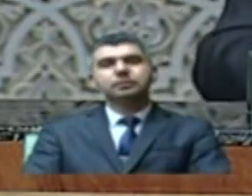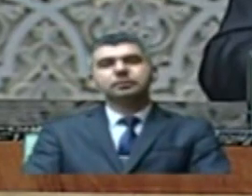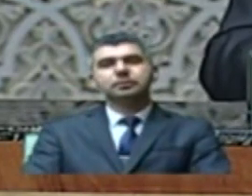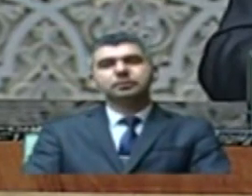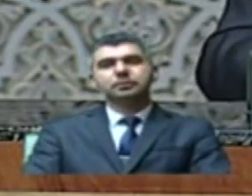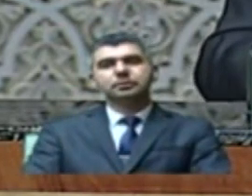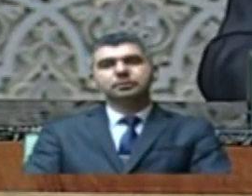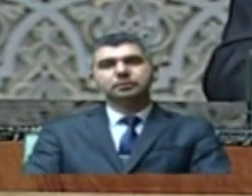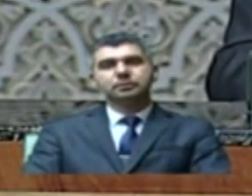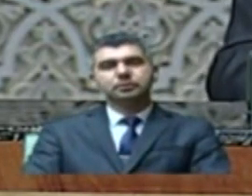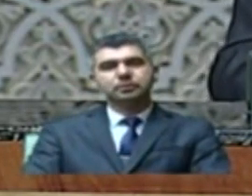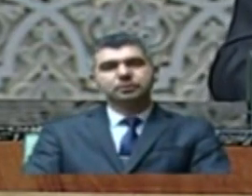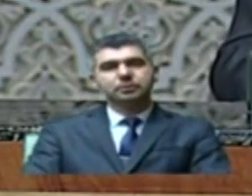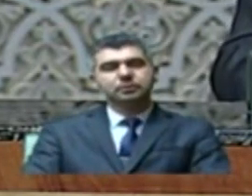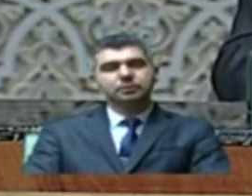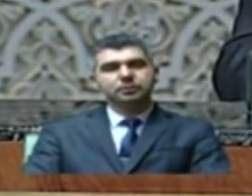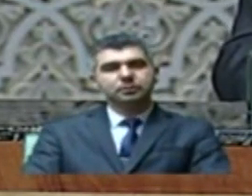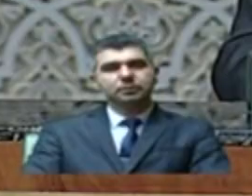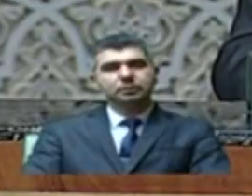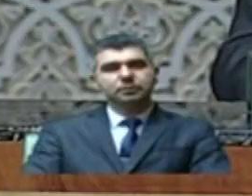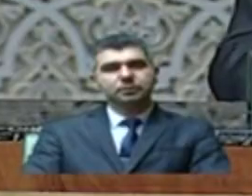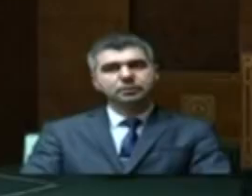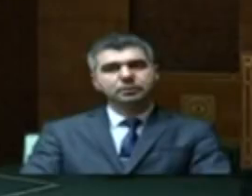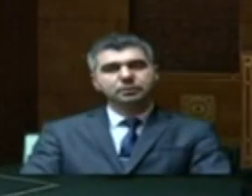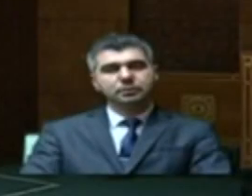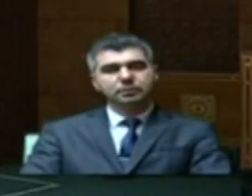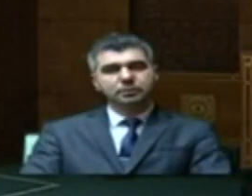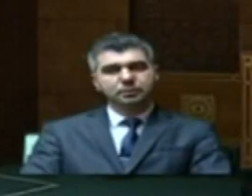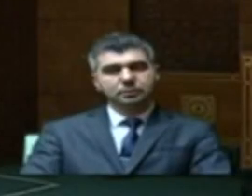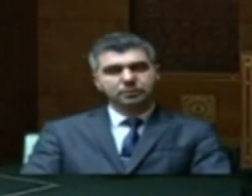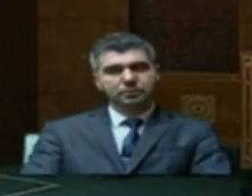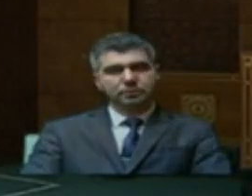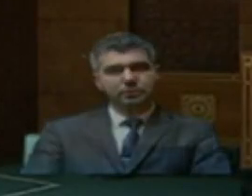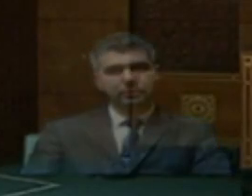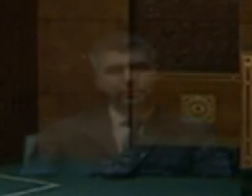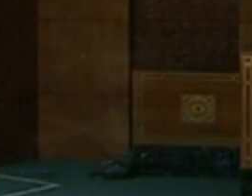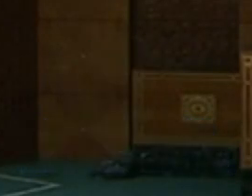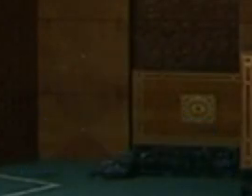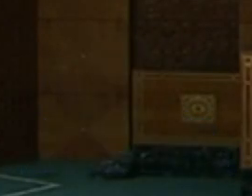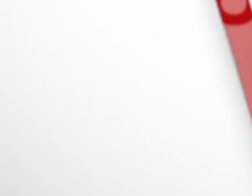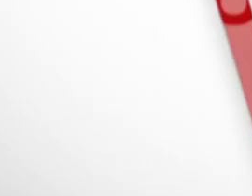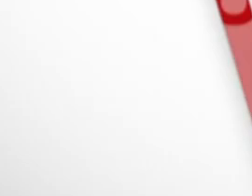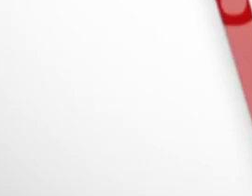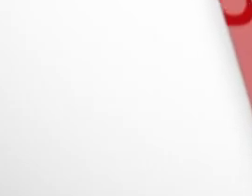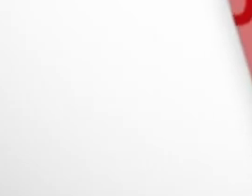التشريعية، ونشكر الجميع على المساهمة ورفعت الجلسة. بسم